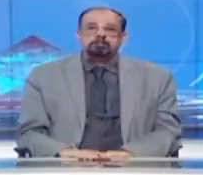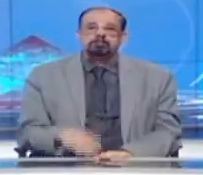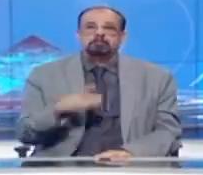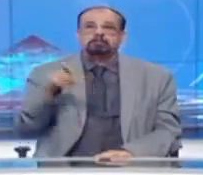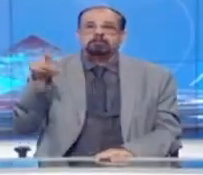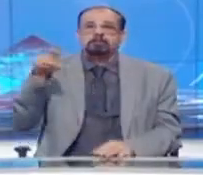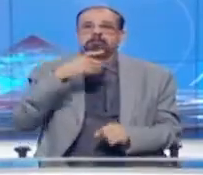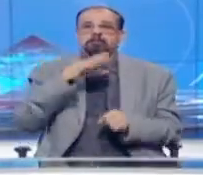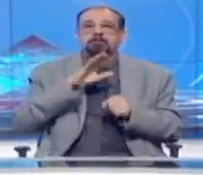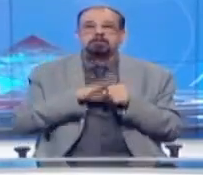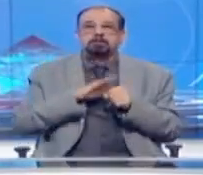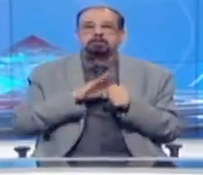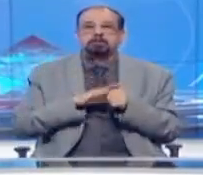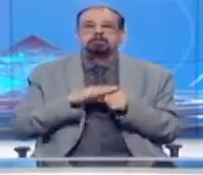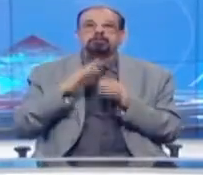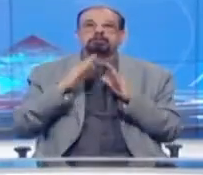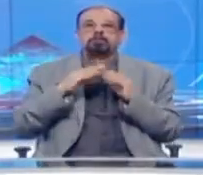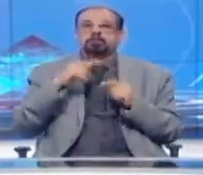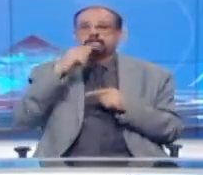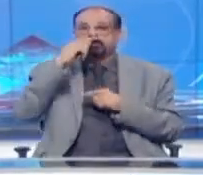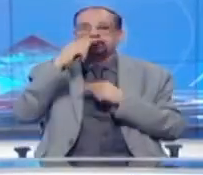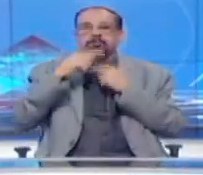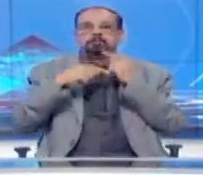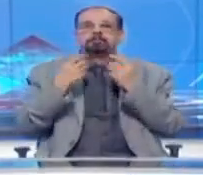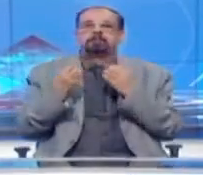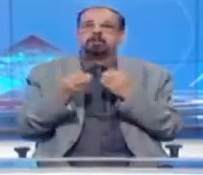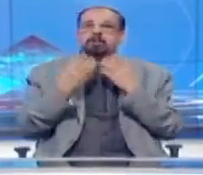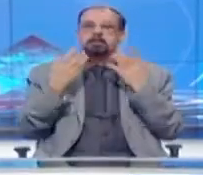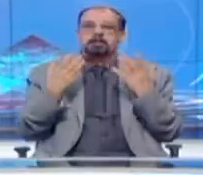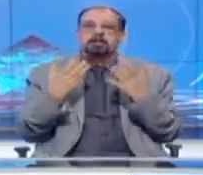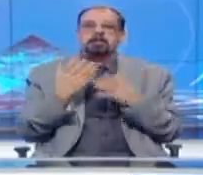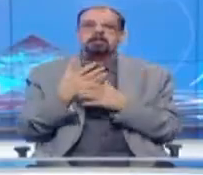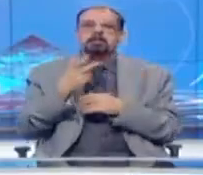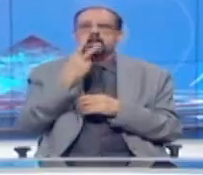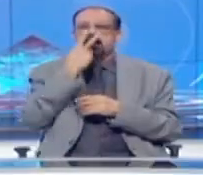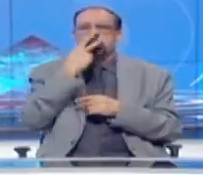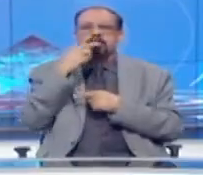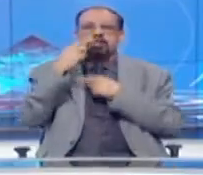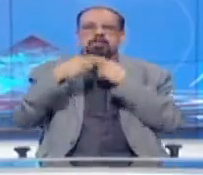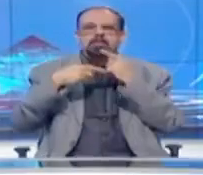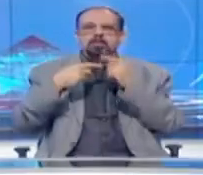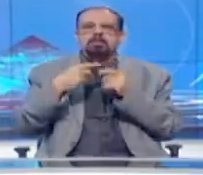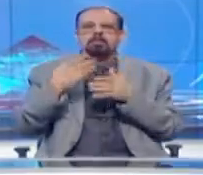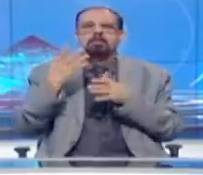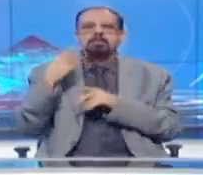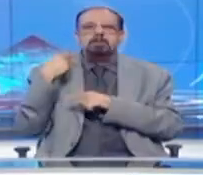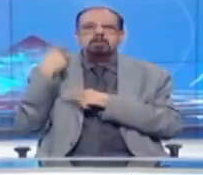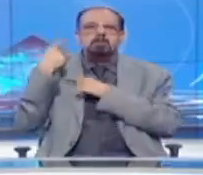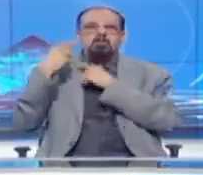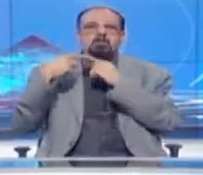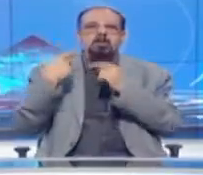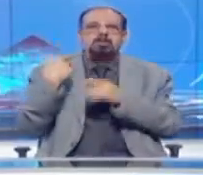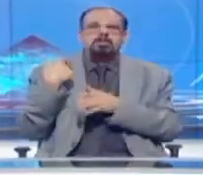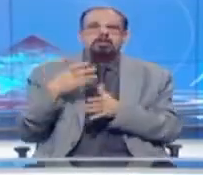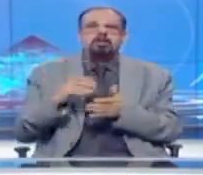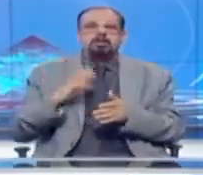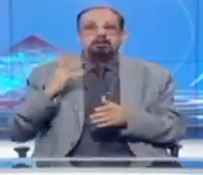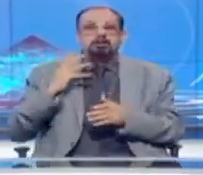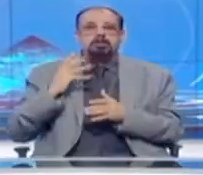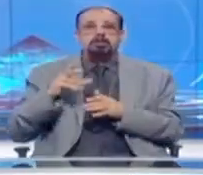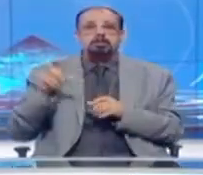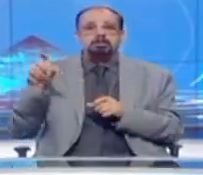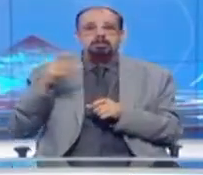يتسم شهر رمضان في مصر بالعادات الجميلة والتي ترسخ لتقاليد تتوارثها الأجيال احتفاء